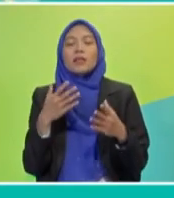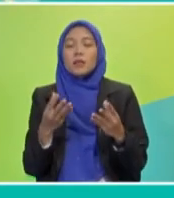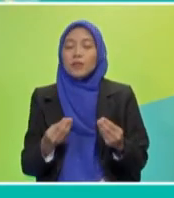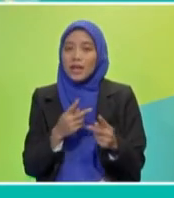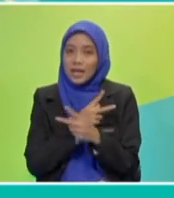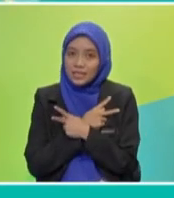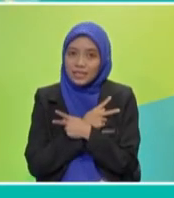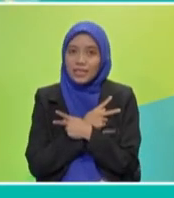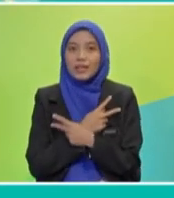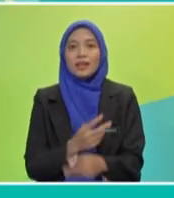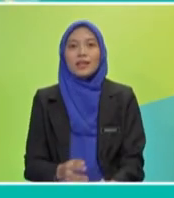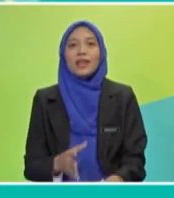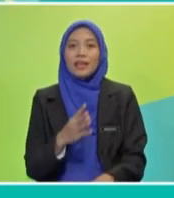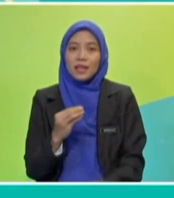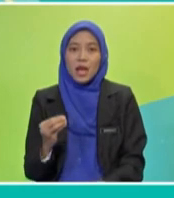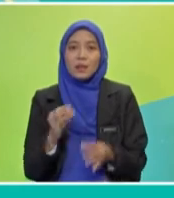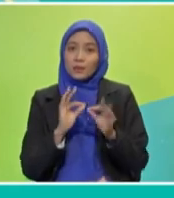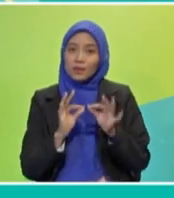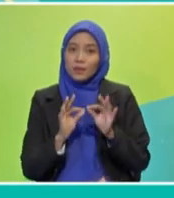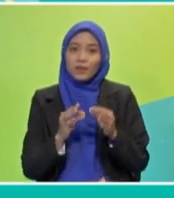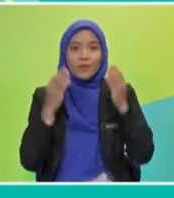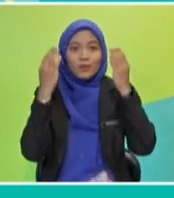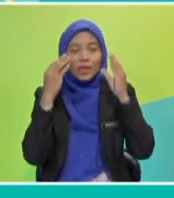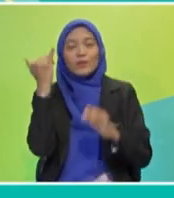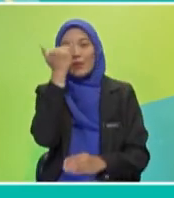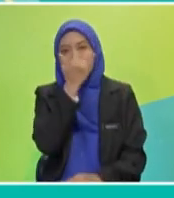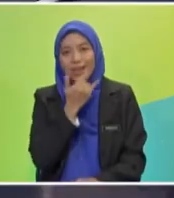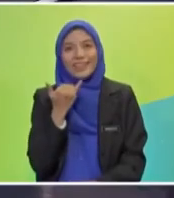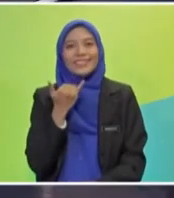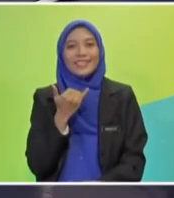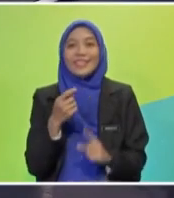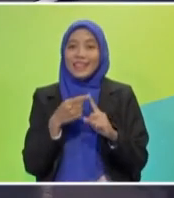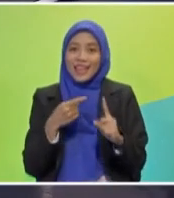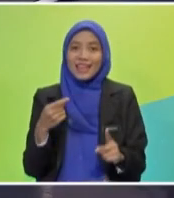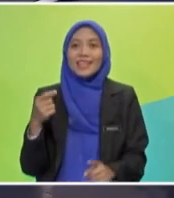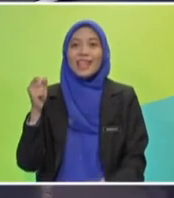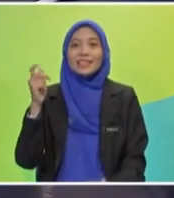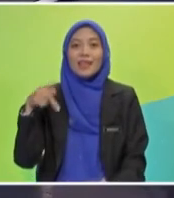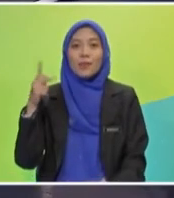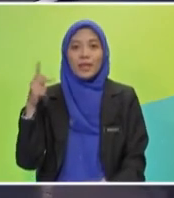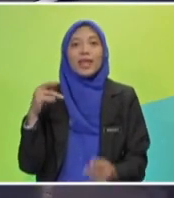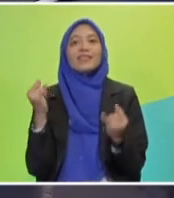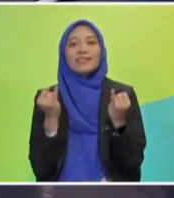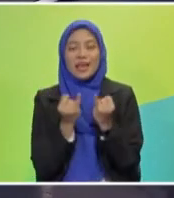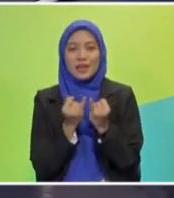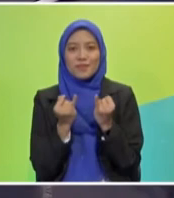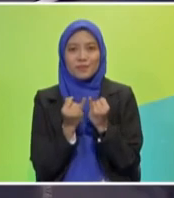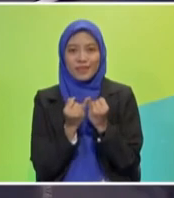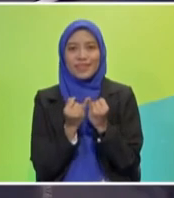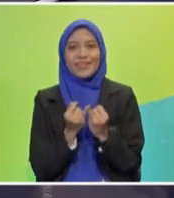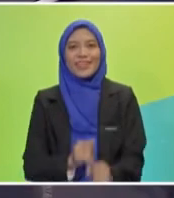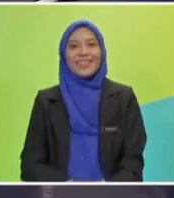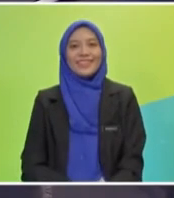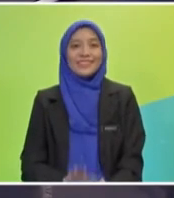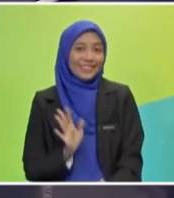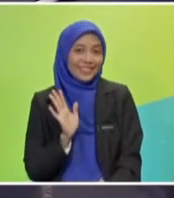murid-murid sekalian dan jurubahasa isyarat kita hari ini, Cikgu Nur Hayati Zakaria dari Sekolah Kebangsaan Pendidikan Khas Taiping, Taiping